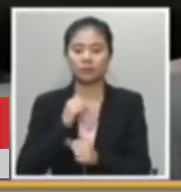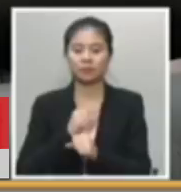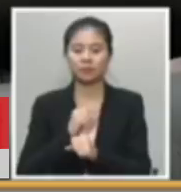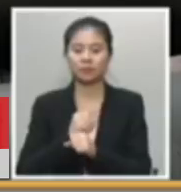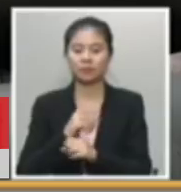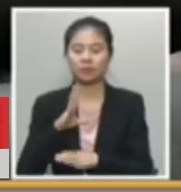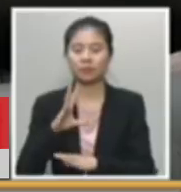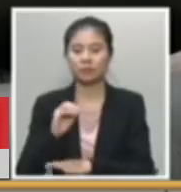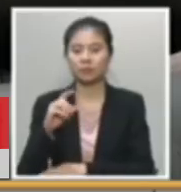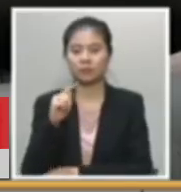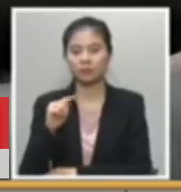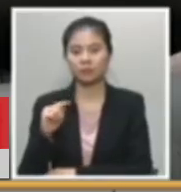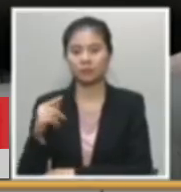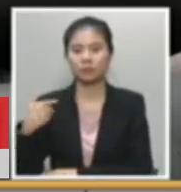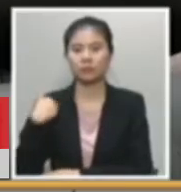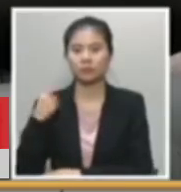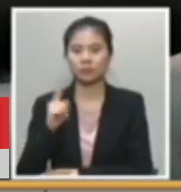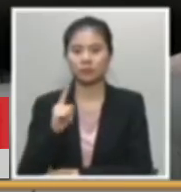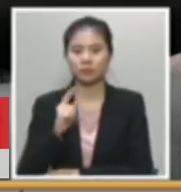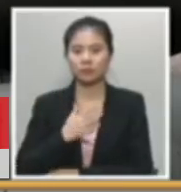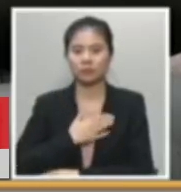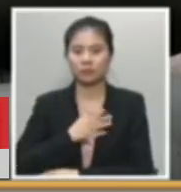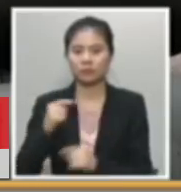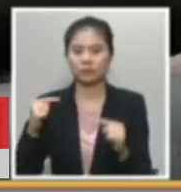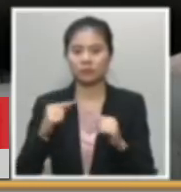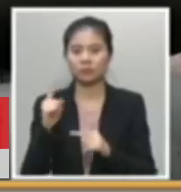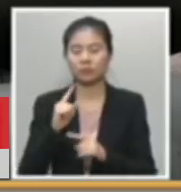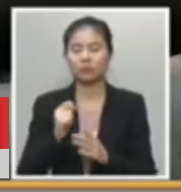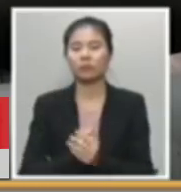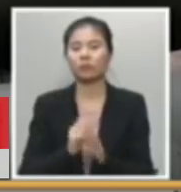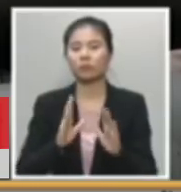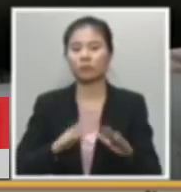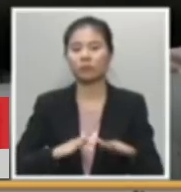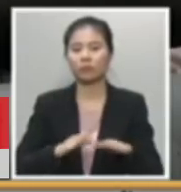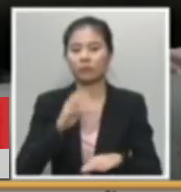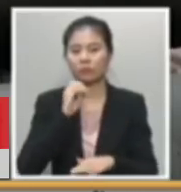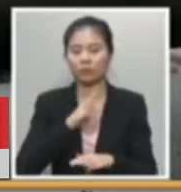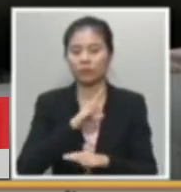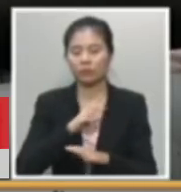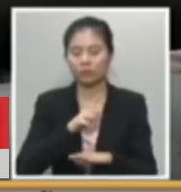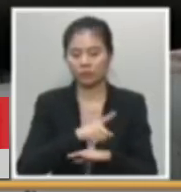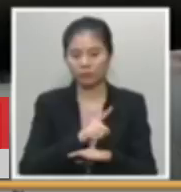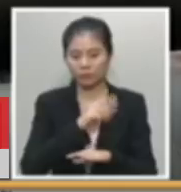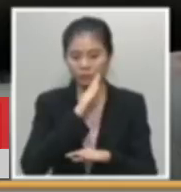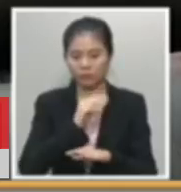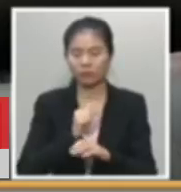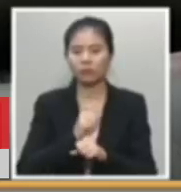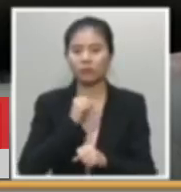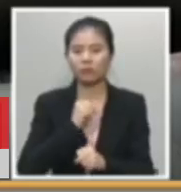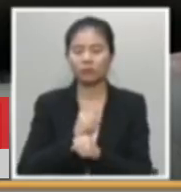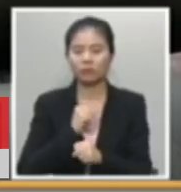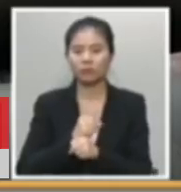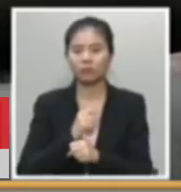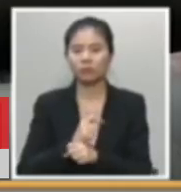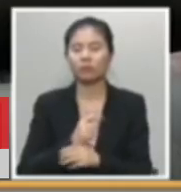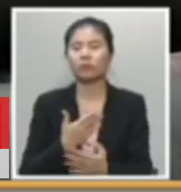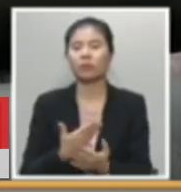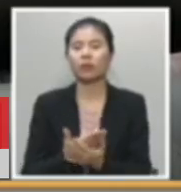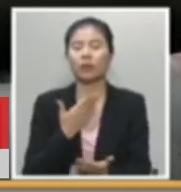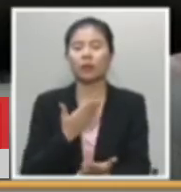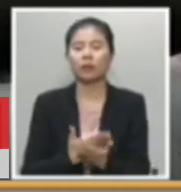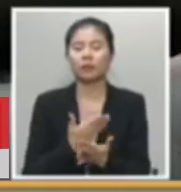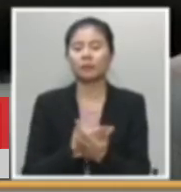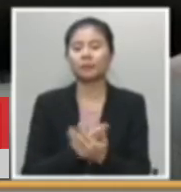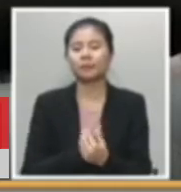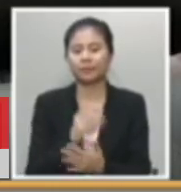50% ตรงนี้นะครับที่ผมเองก็กราบเรียนท่านประธานว่าถ้าท่านมีความสามารถที่จะจัดเก็บรายได้อย่างชัดเจน